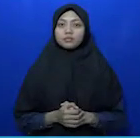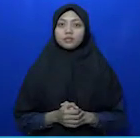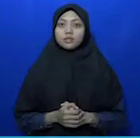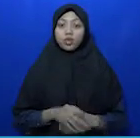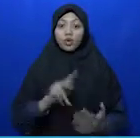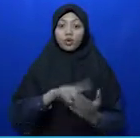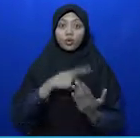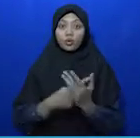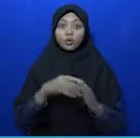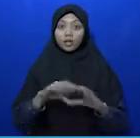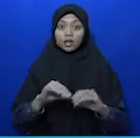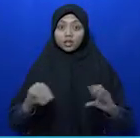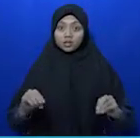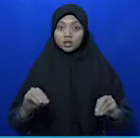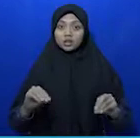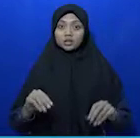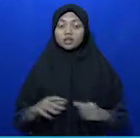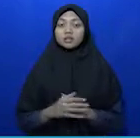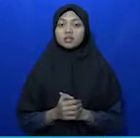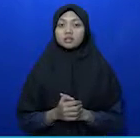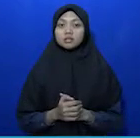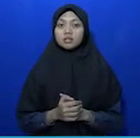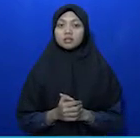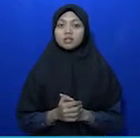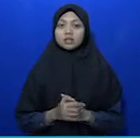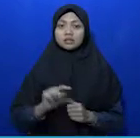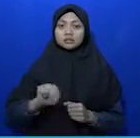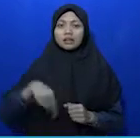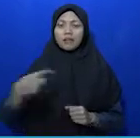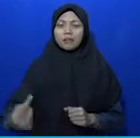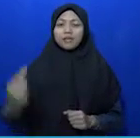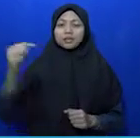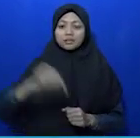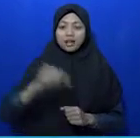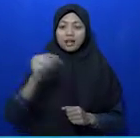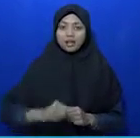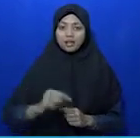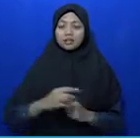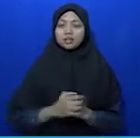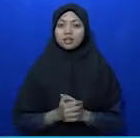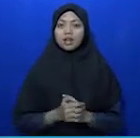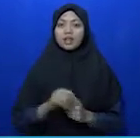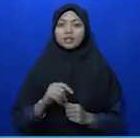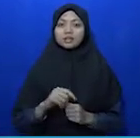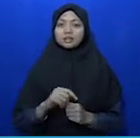dibongkar, maka kemudian apa? Tidak jadi berikan saham dan sampai sekarang itu masih memperoleh